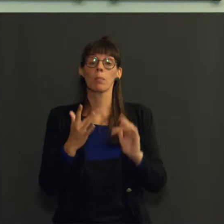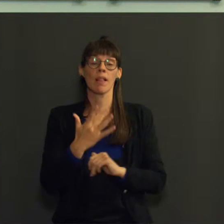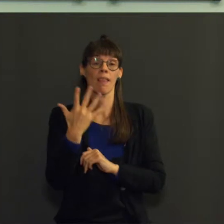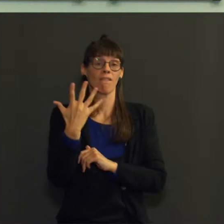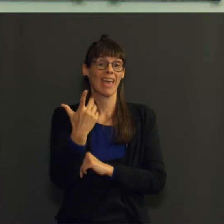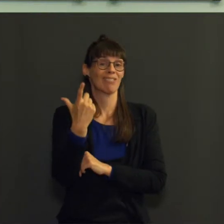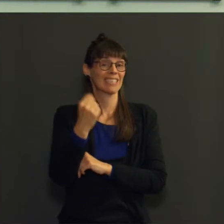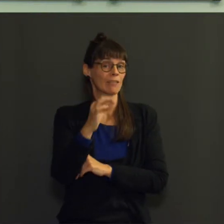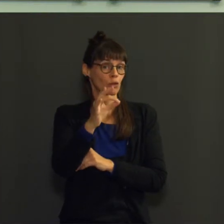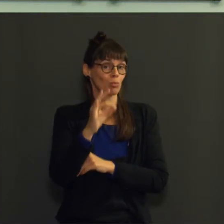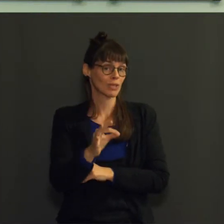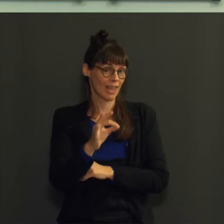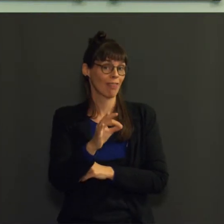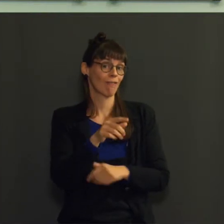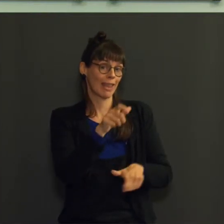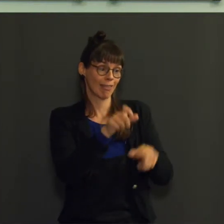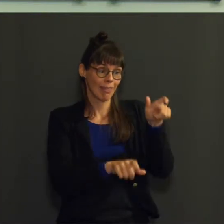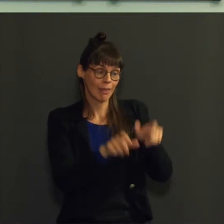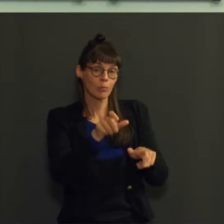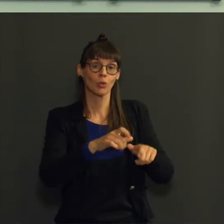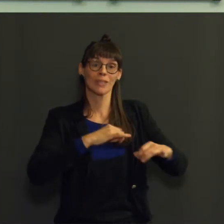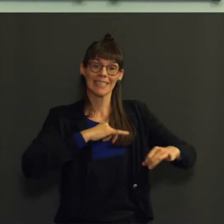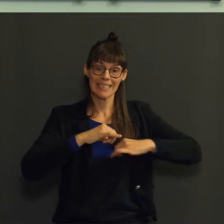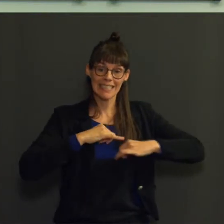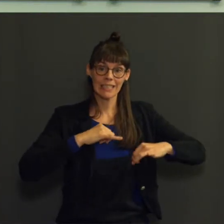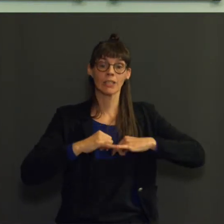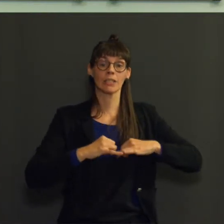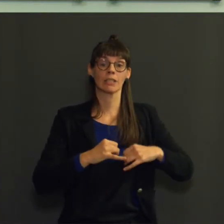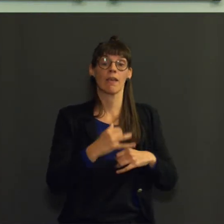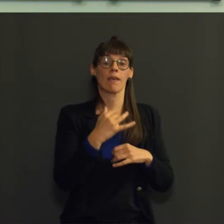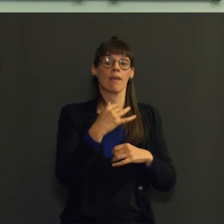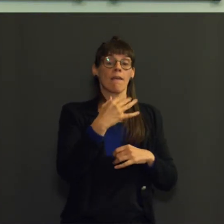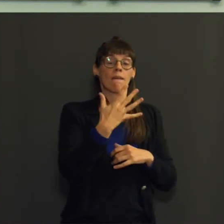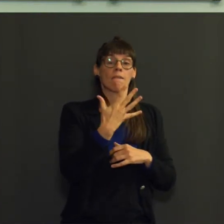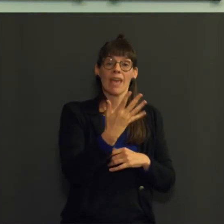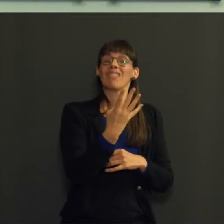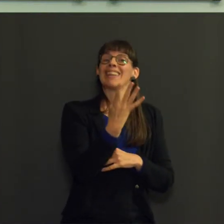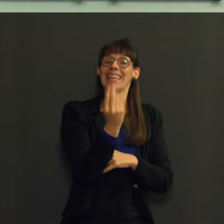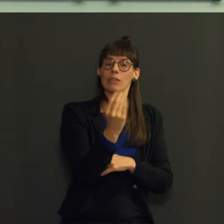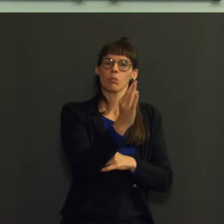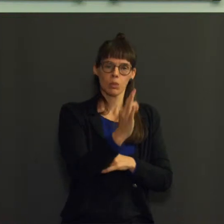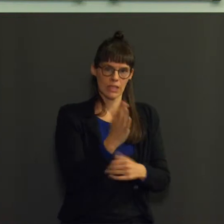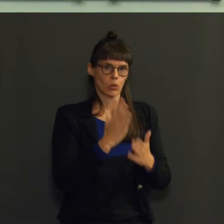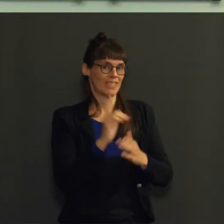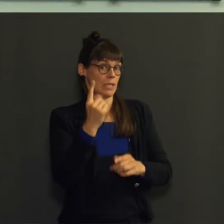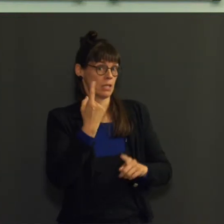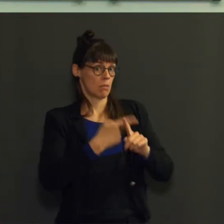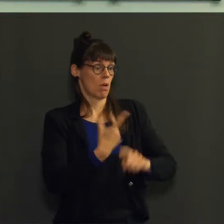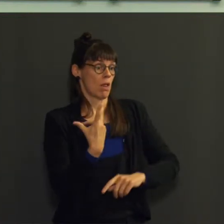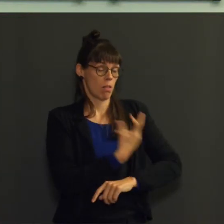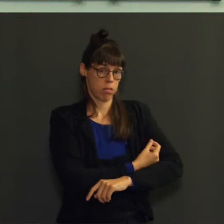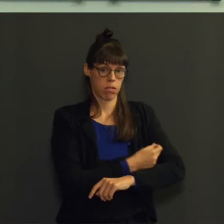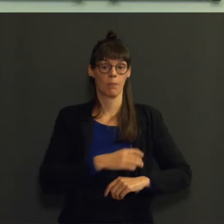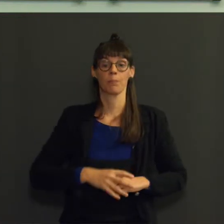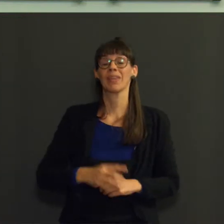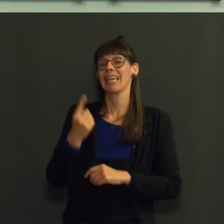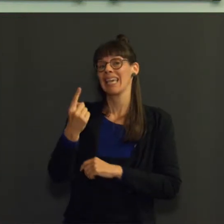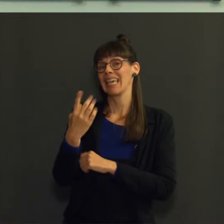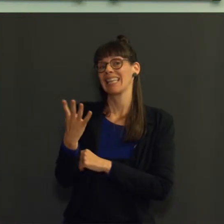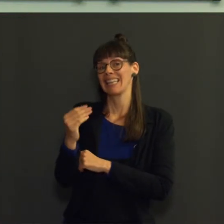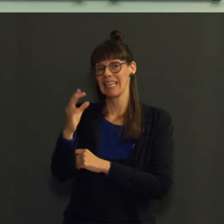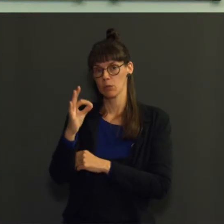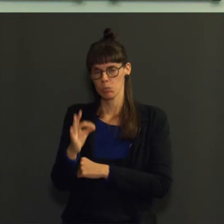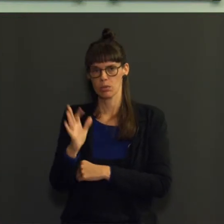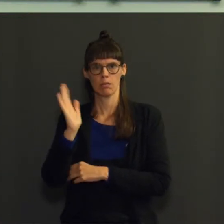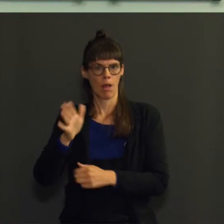het zorgpersoneel in de ziekenhuizen tenminste 1 dosis van het vaccin gekregen en was 91%